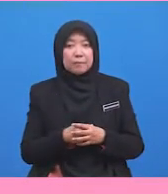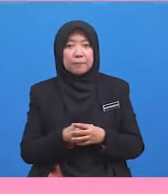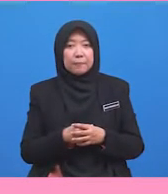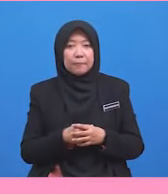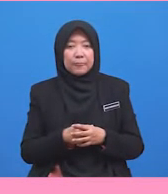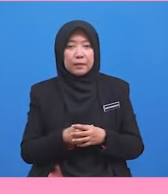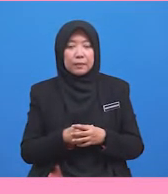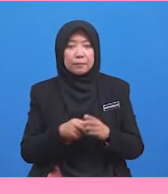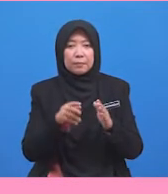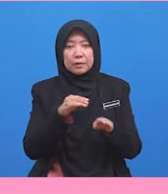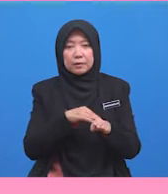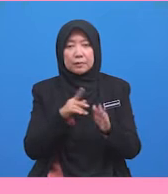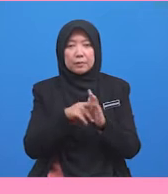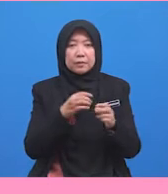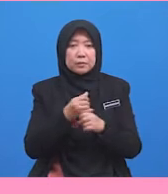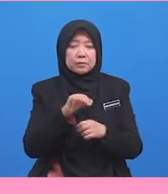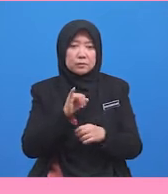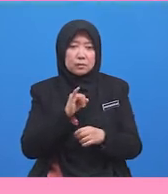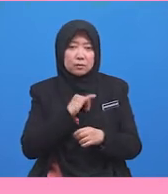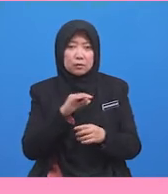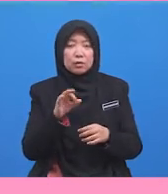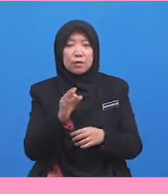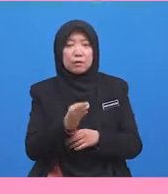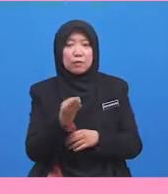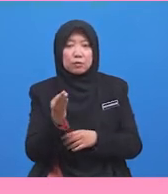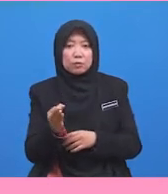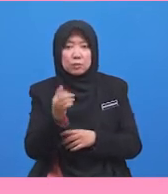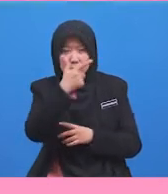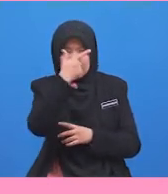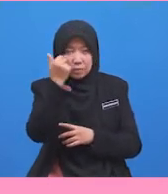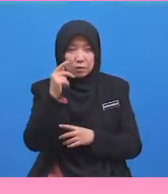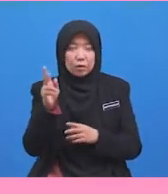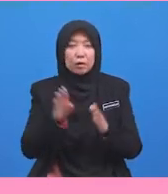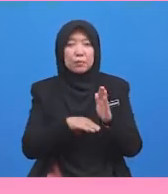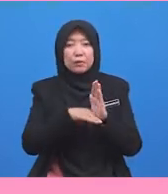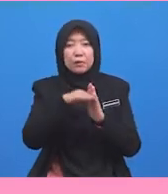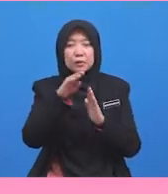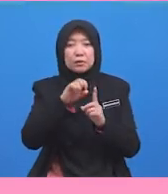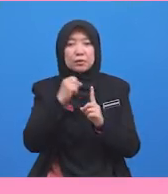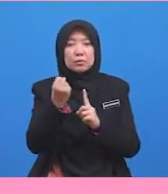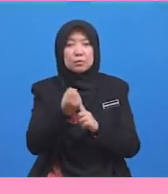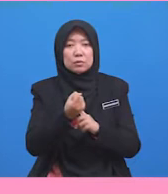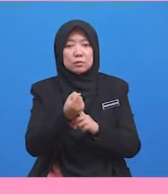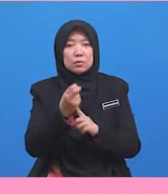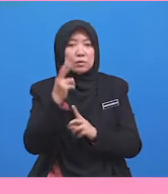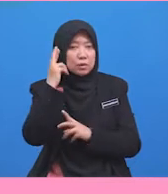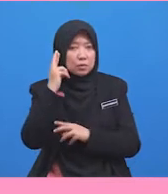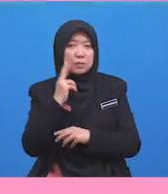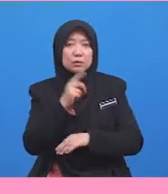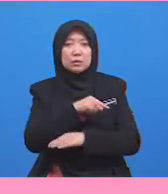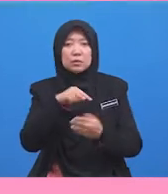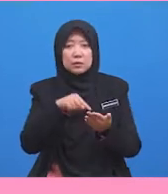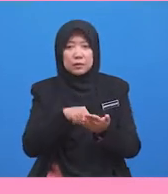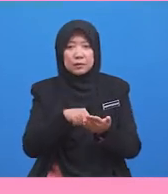pada pendapat saya faktor yang menyebabkan peningkatan cc gejala sosial remaja pada hari